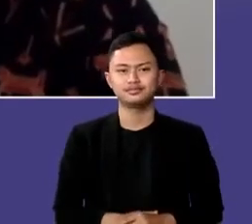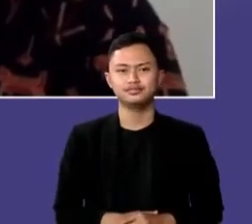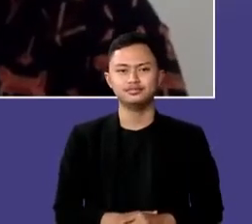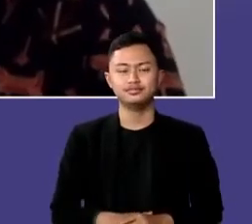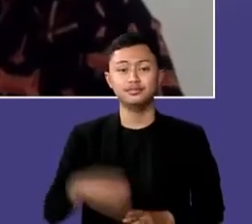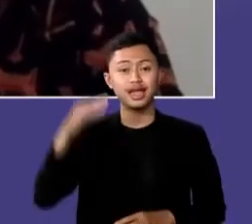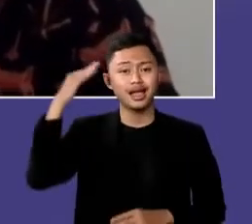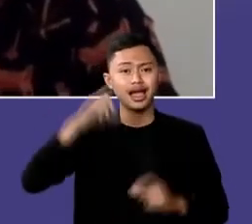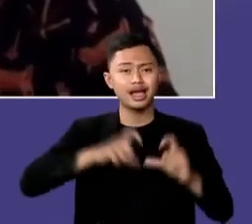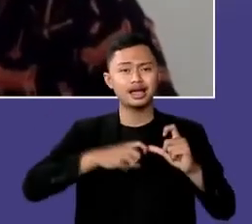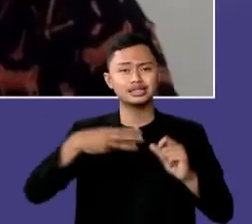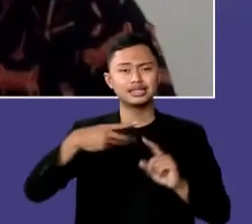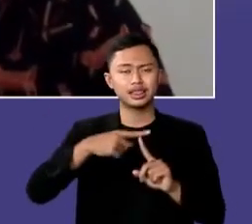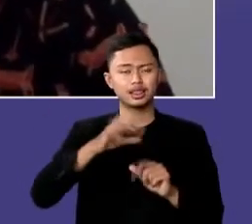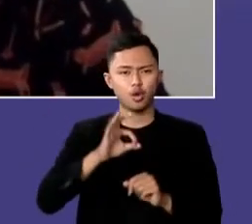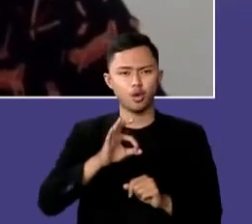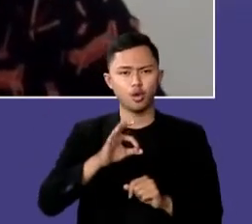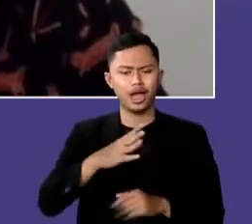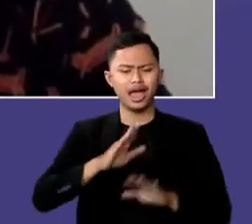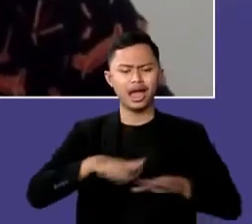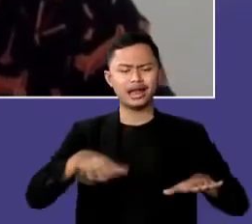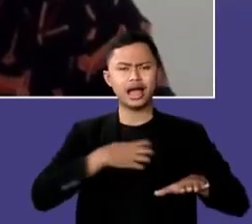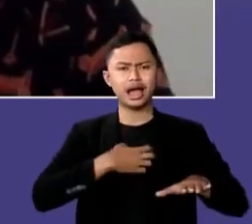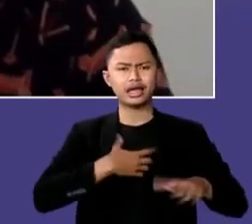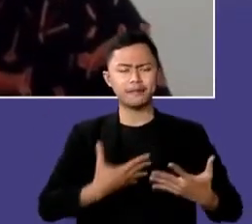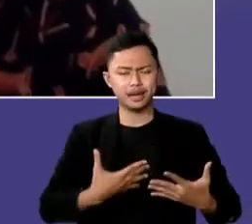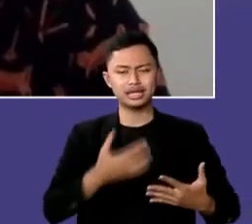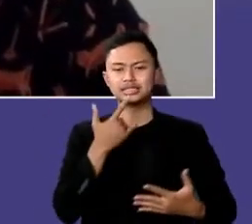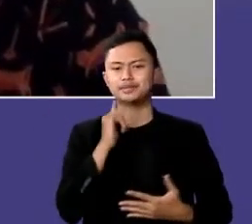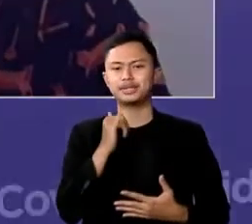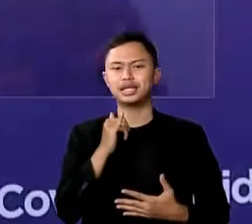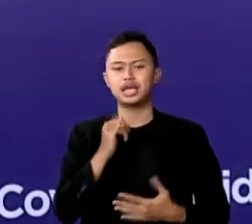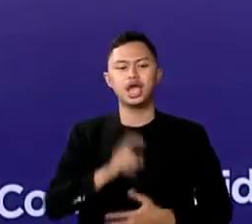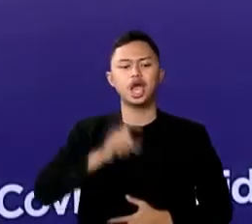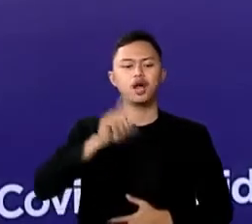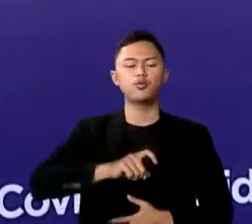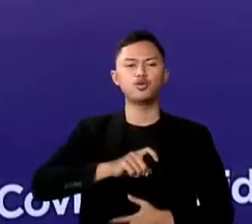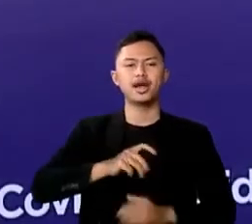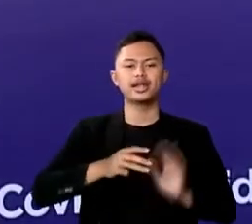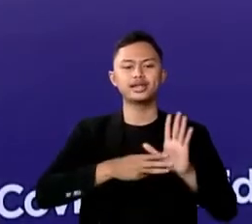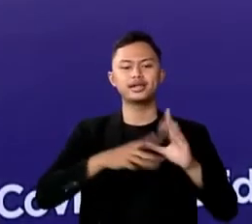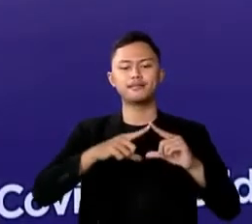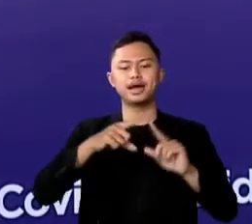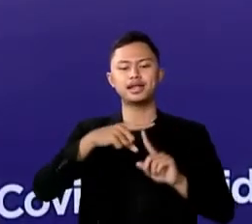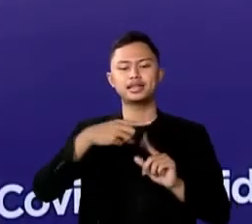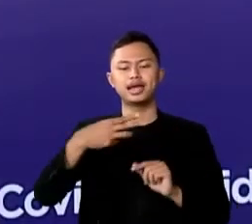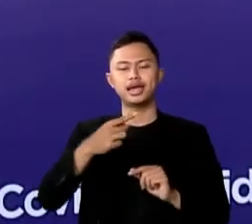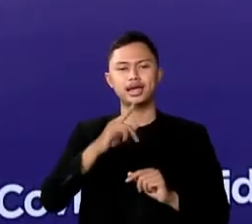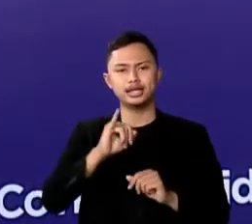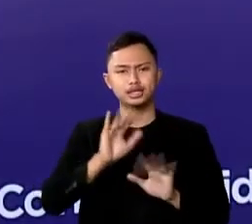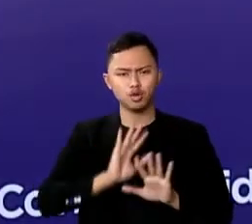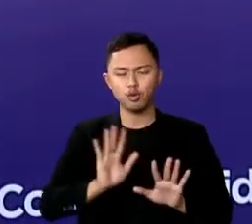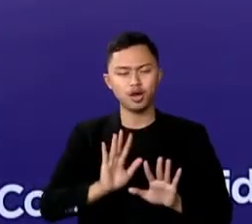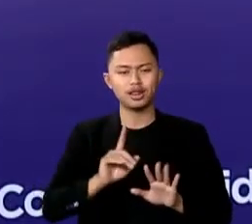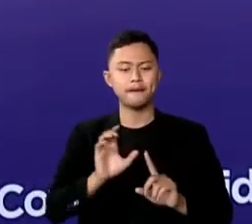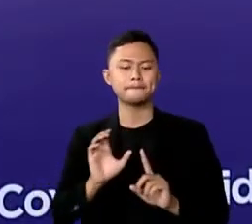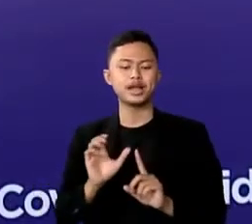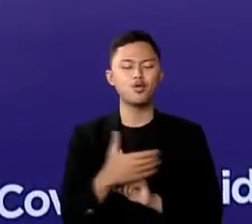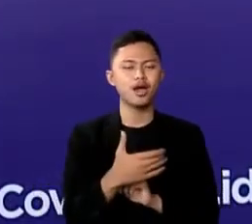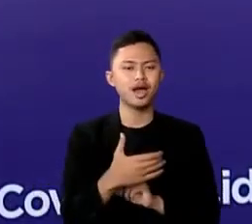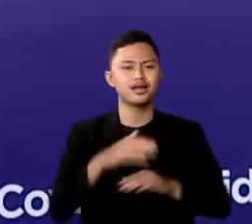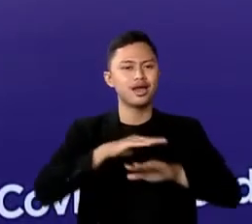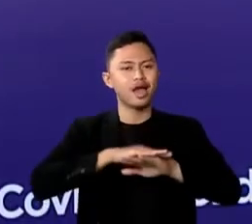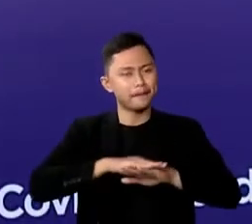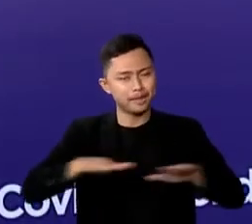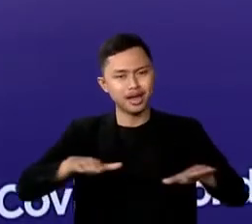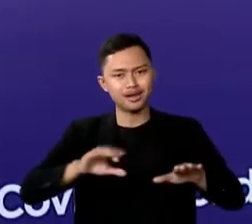untuk Kak Seto hak anak itu kentia tidak hanya pemenuhan kebutuhan secara material tapi juga perlindungan dan keamanan